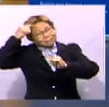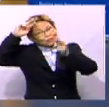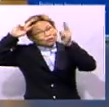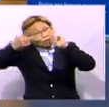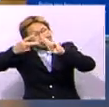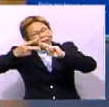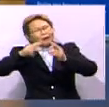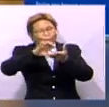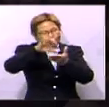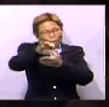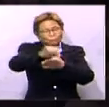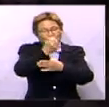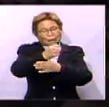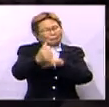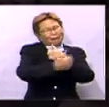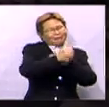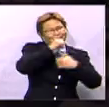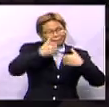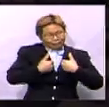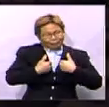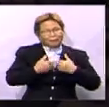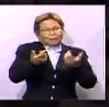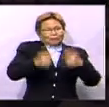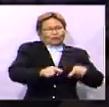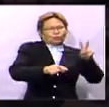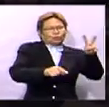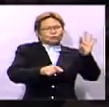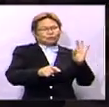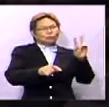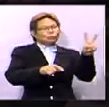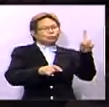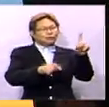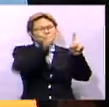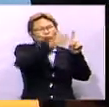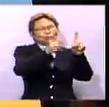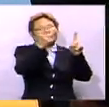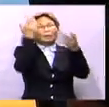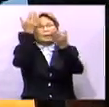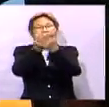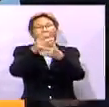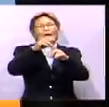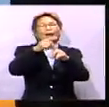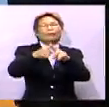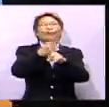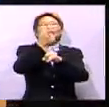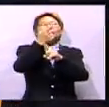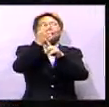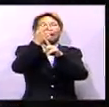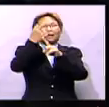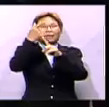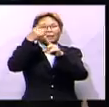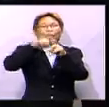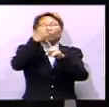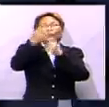bahawa pelaburan saham terlalu berisiko. Berlangsung bermula 21 November 2017 hingga Februari 2018,